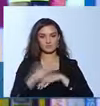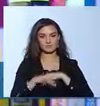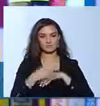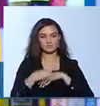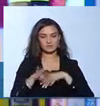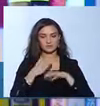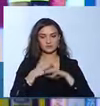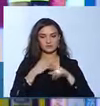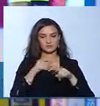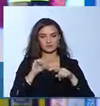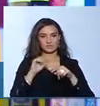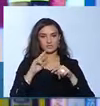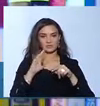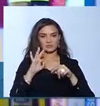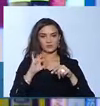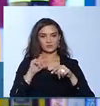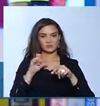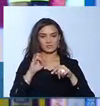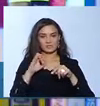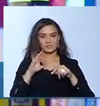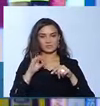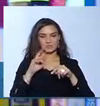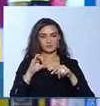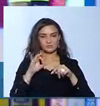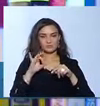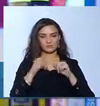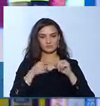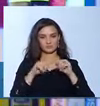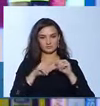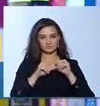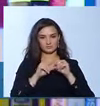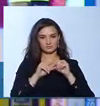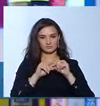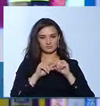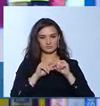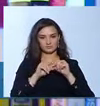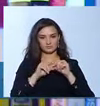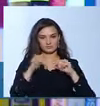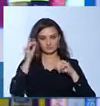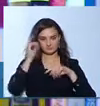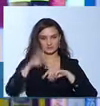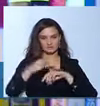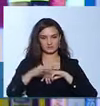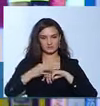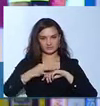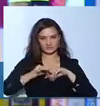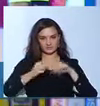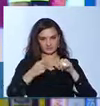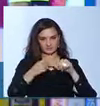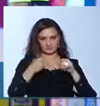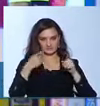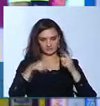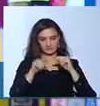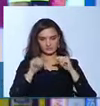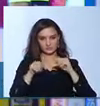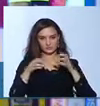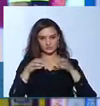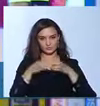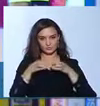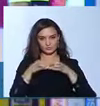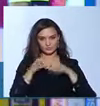თმისვენისა, გახლავთ ანდროგენეტიკური ალოპეცია, ანუ ანდროგენეტიკური თმისვენა. ანუ ამ